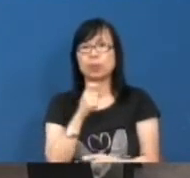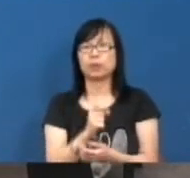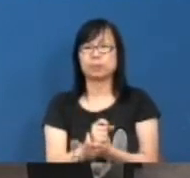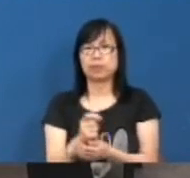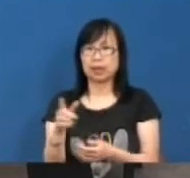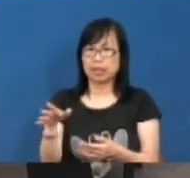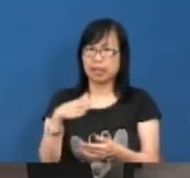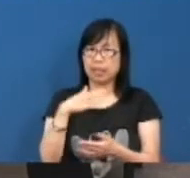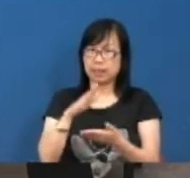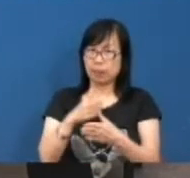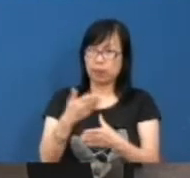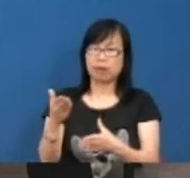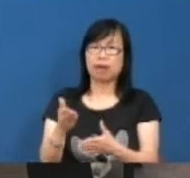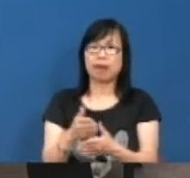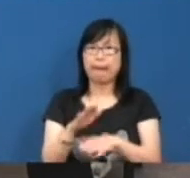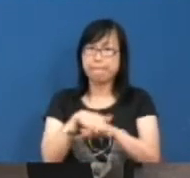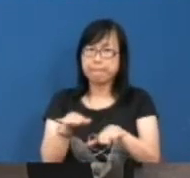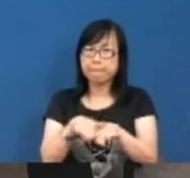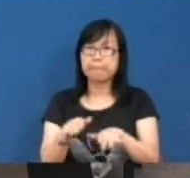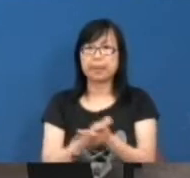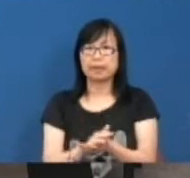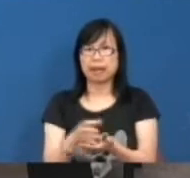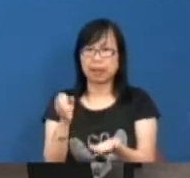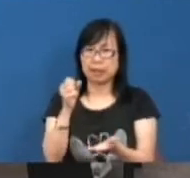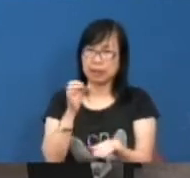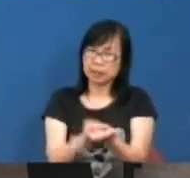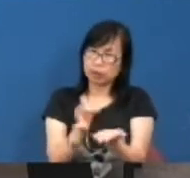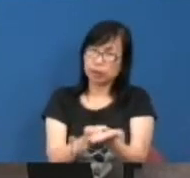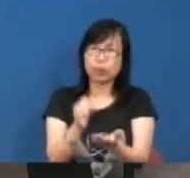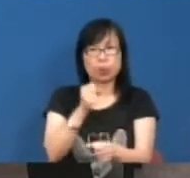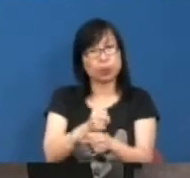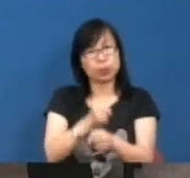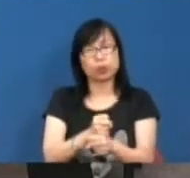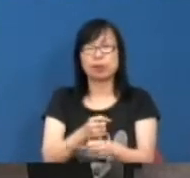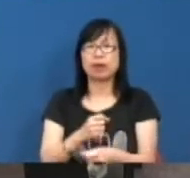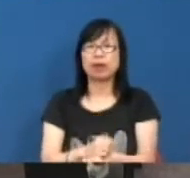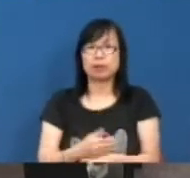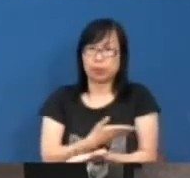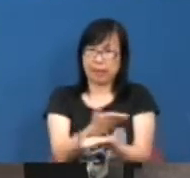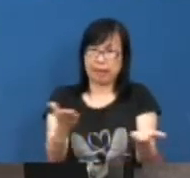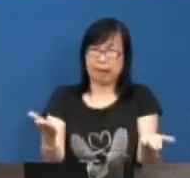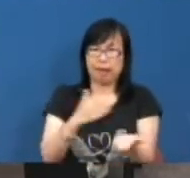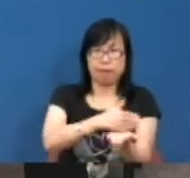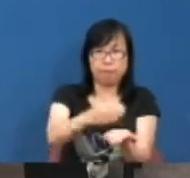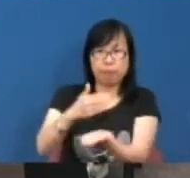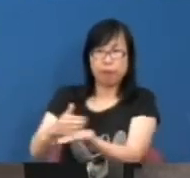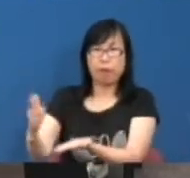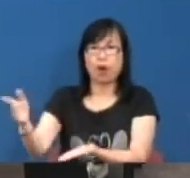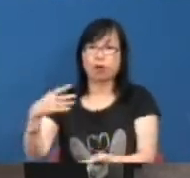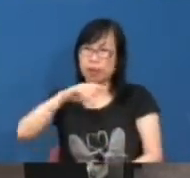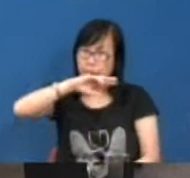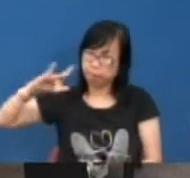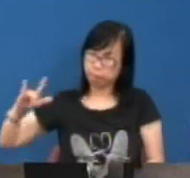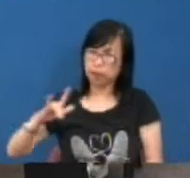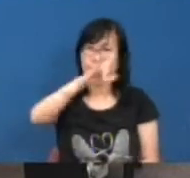係可能係因為平日我哋都喺地區做嘢啦， 呢 個其一啦。咁啊，同大家分享一下啦。咁我哋去咗台灣